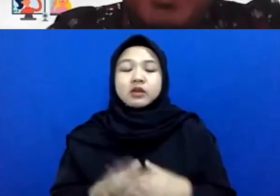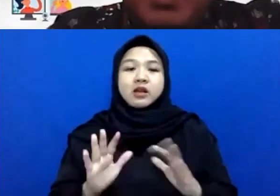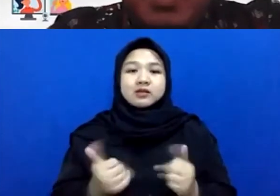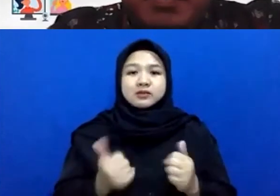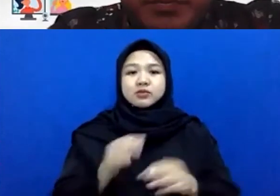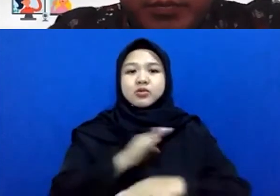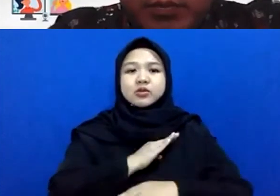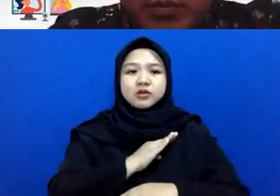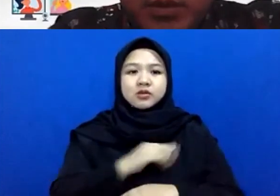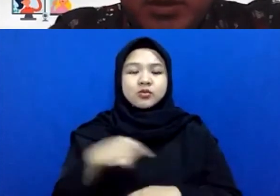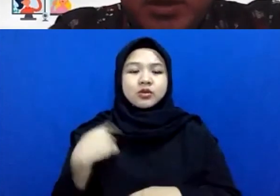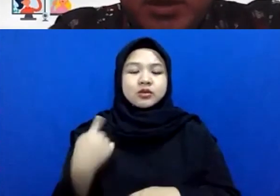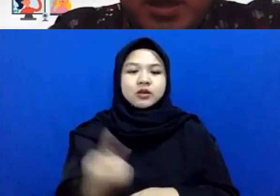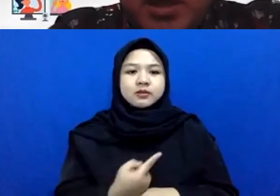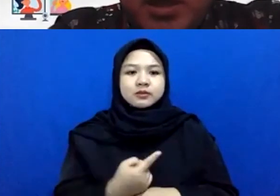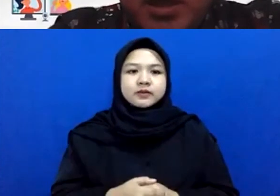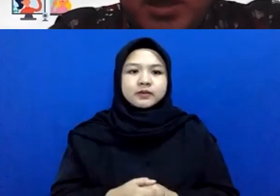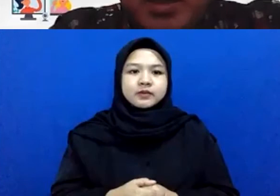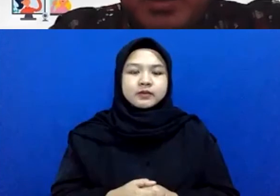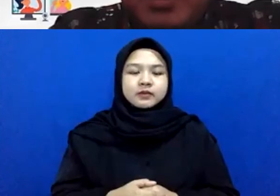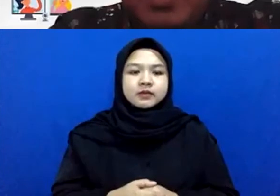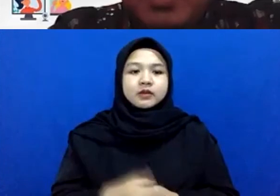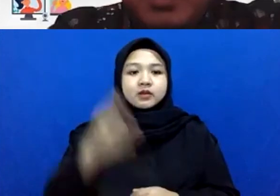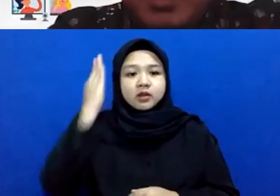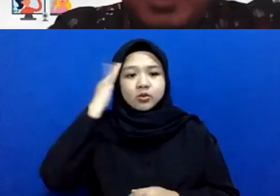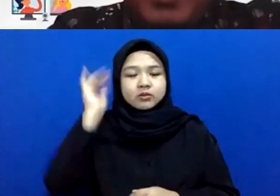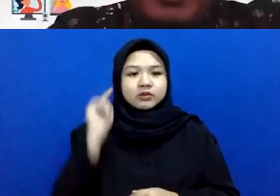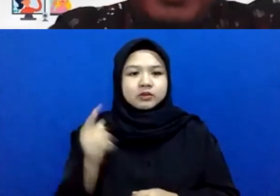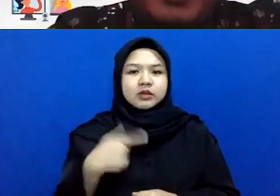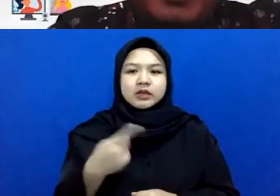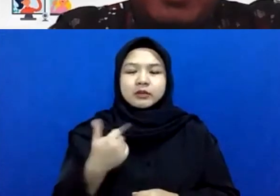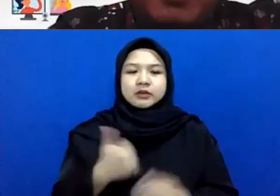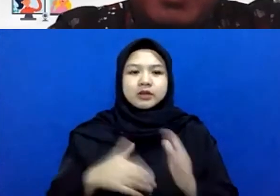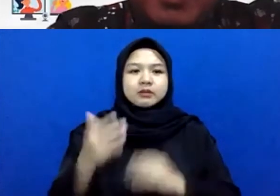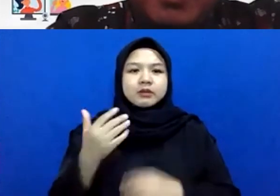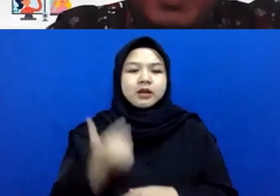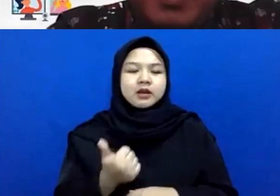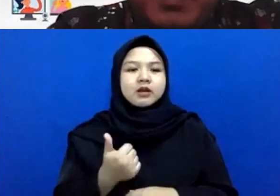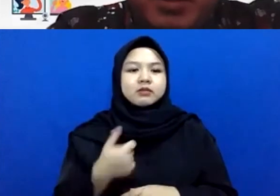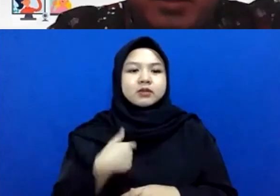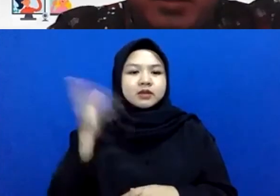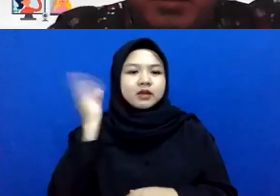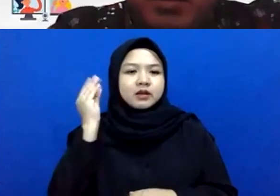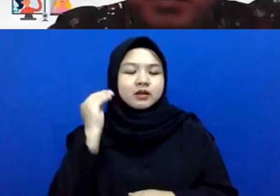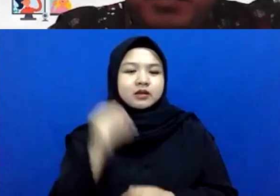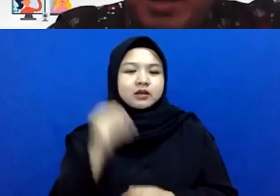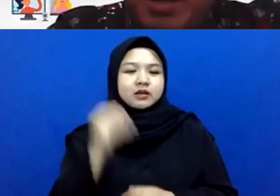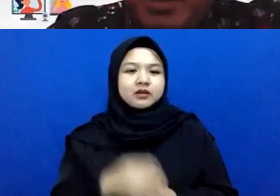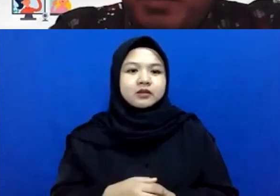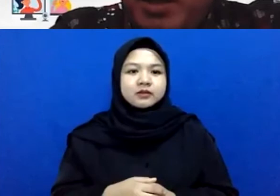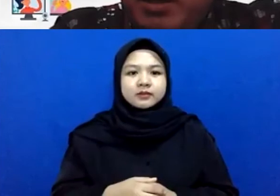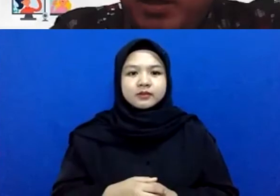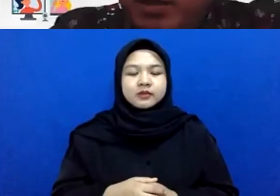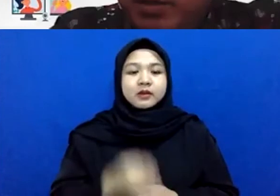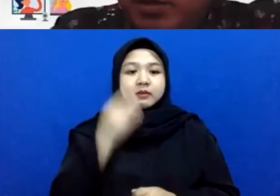bagi kami ketika tahu kayak gini, kita lebih enak mengarahkan. Makanya